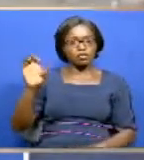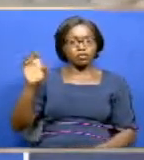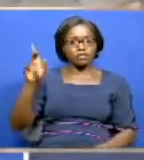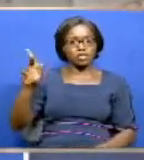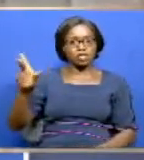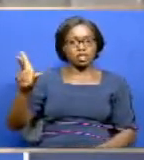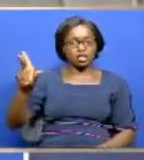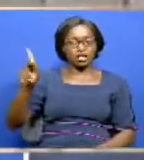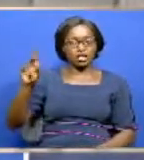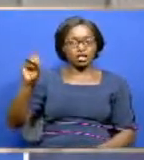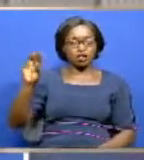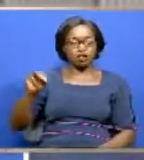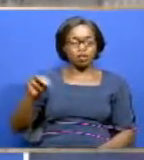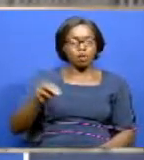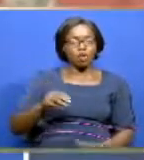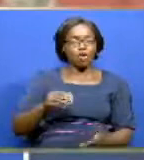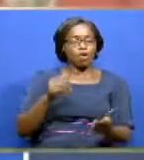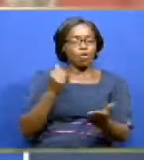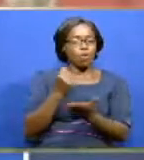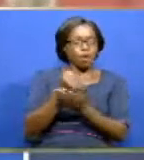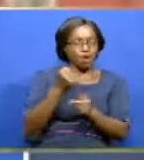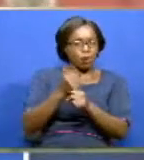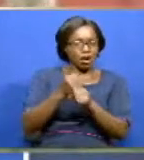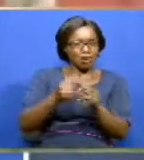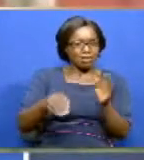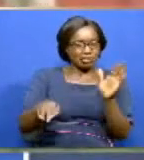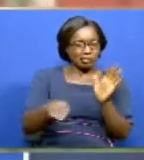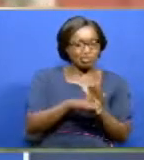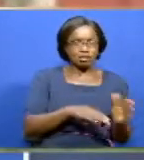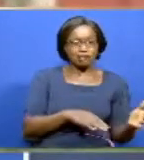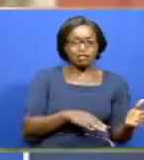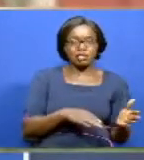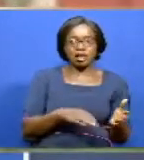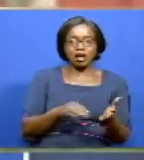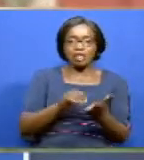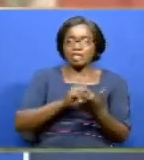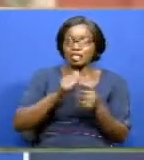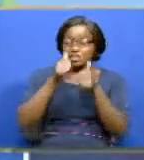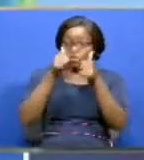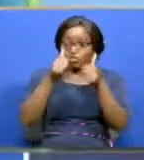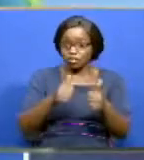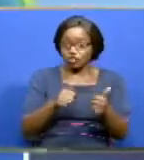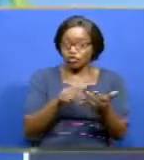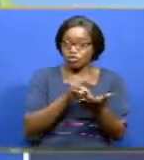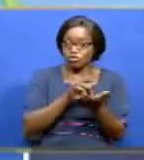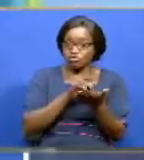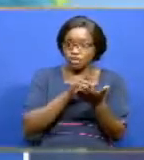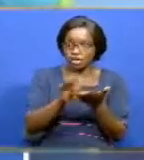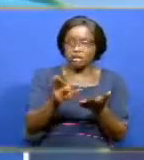waliokuwa wameachishwa kazi. Kampuni hiyo imefutilia mbali arifa ya kuwafuta kazi wafanyakazi